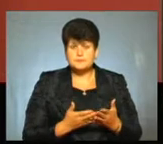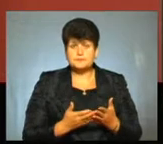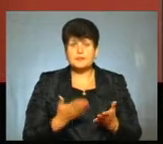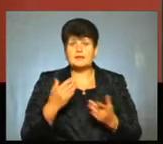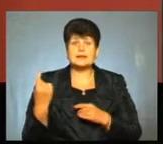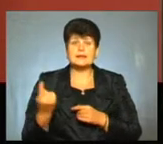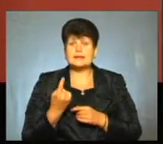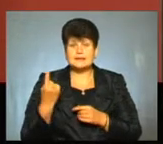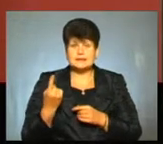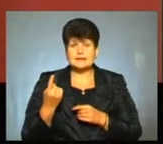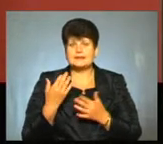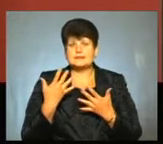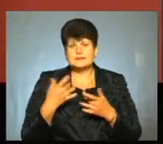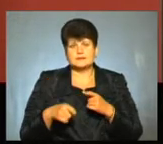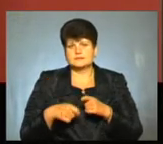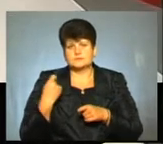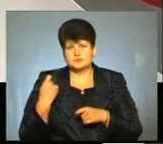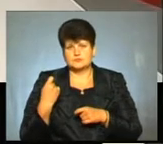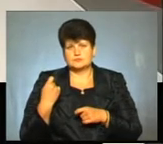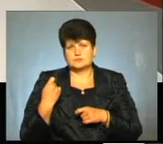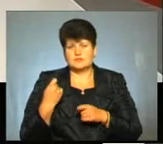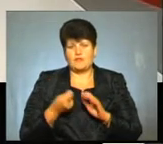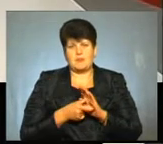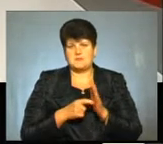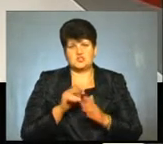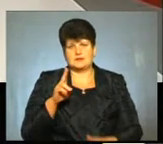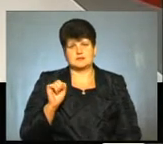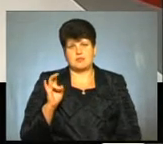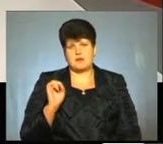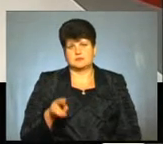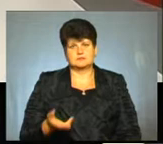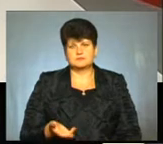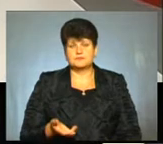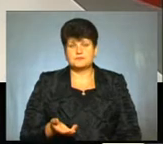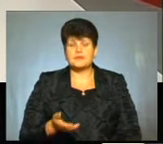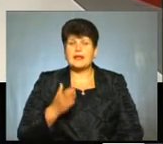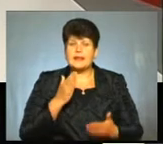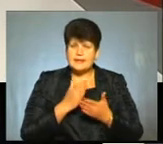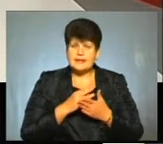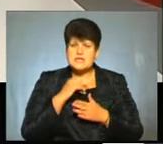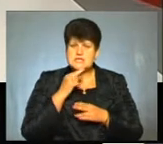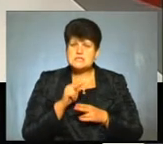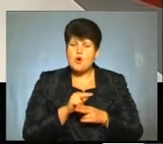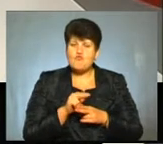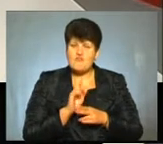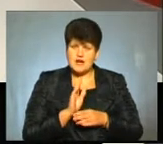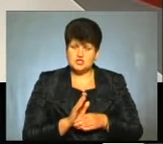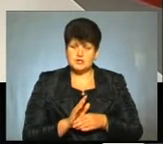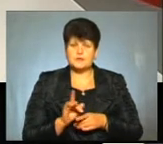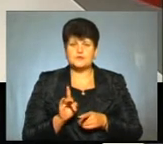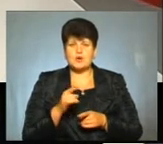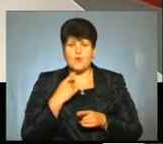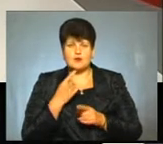Але ж єдине, що не аж настільки зловживати, щоб це було в приміщенні ЦНАПу. Є зауваження, от, власне, чого я тоді